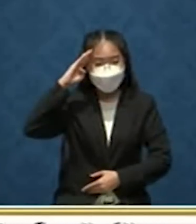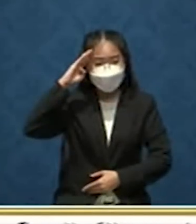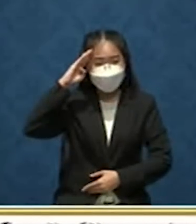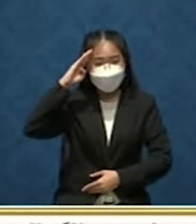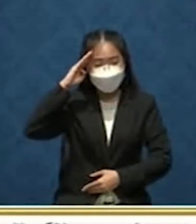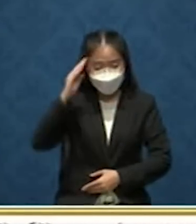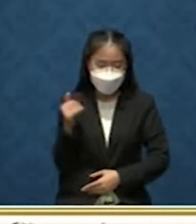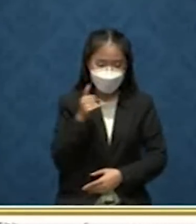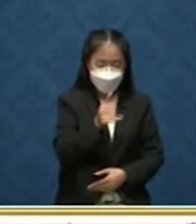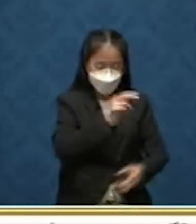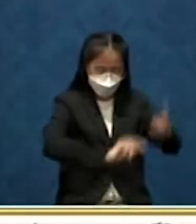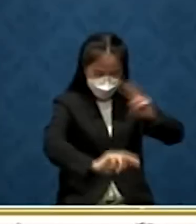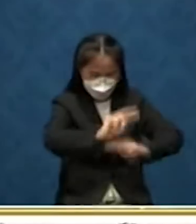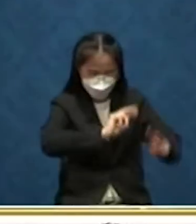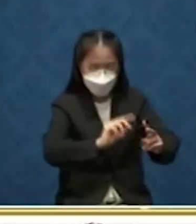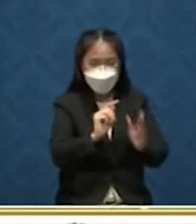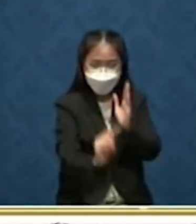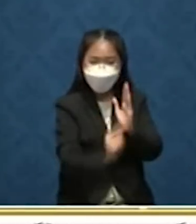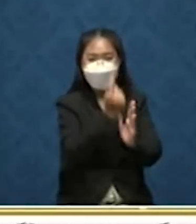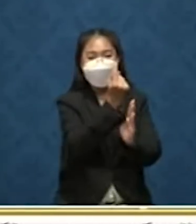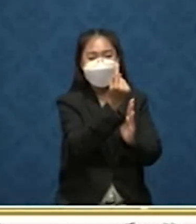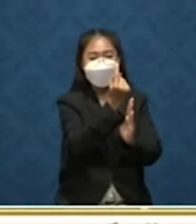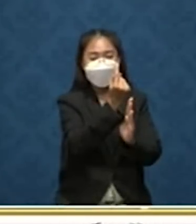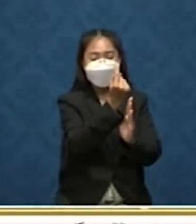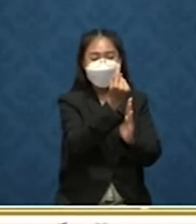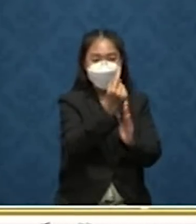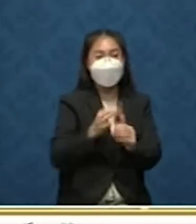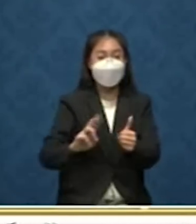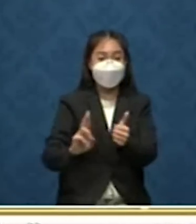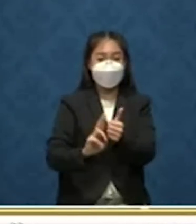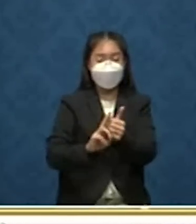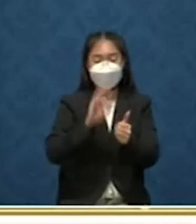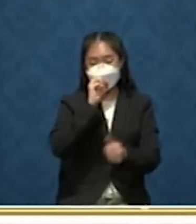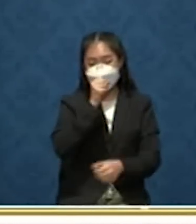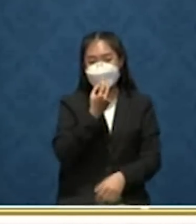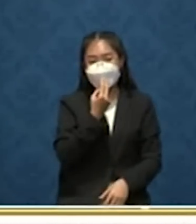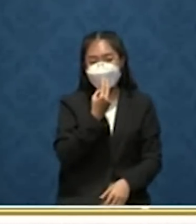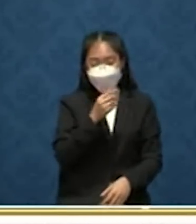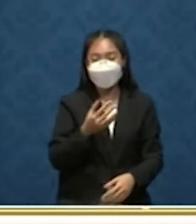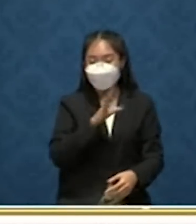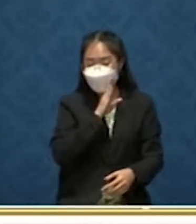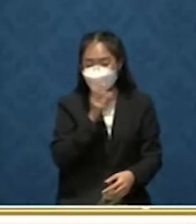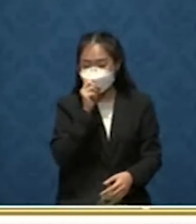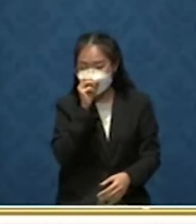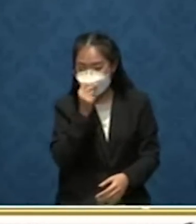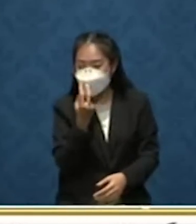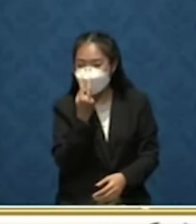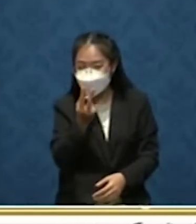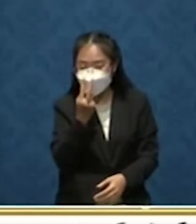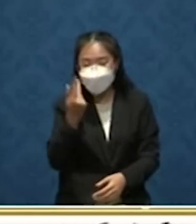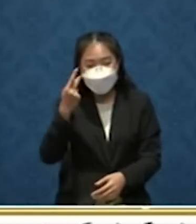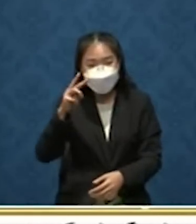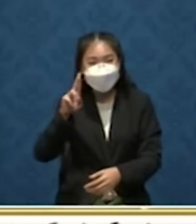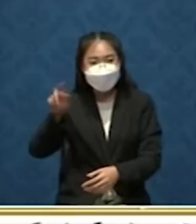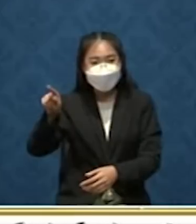บุกไปข้นจินหลงตั้งแต่วนแกทะแทะและถ้าท่านลองไปดูคดีทุณมลัรขดีนั้นหลูกน้องของท่านใน